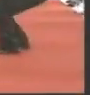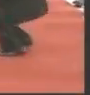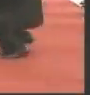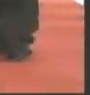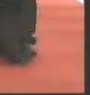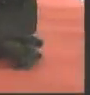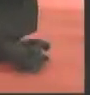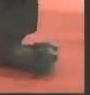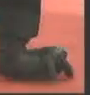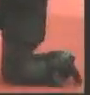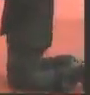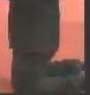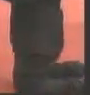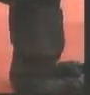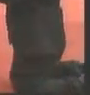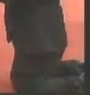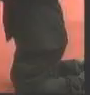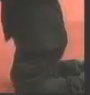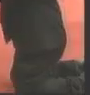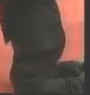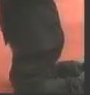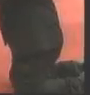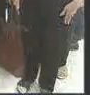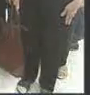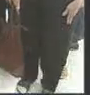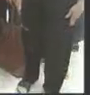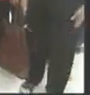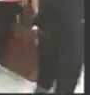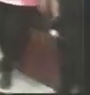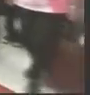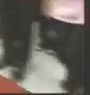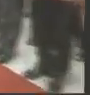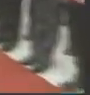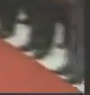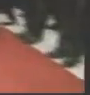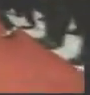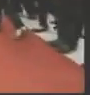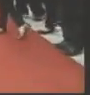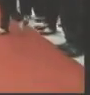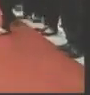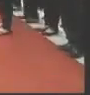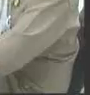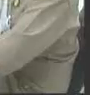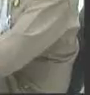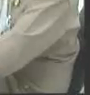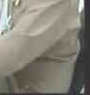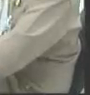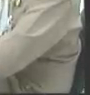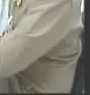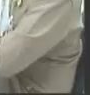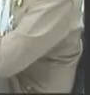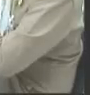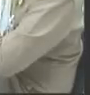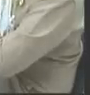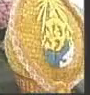ายพระพรอย่างต่อเนื่องนะคะอาทิคณะมูลนิธิรุ่งเรืองธรรมอำเภอเมืองจังหวัดฉะเชิงเทรากองพันทหารที่1กรมทหารราบที่